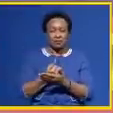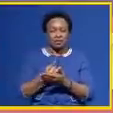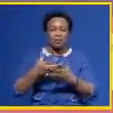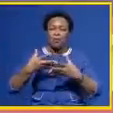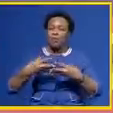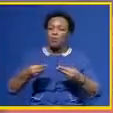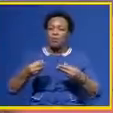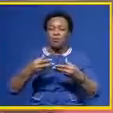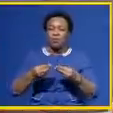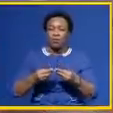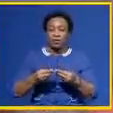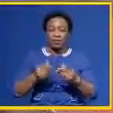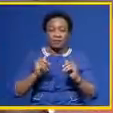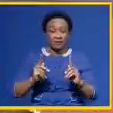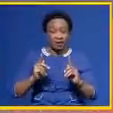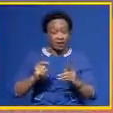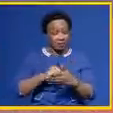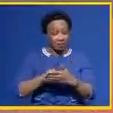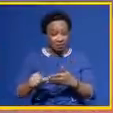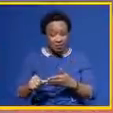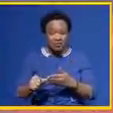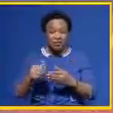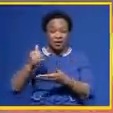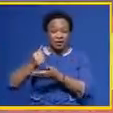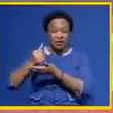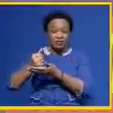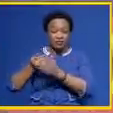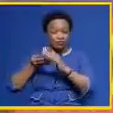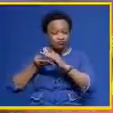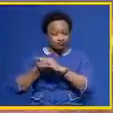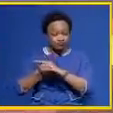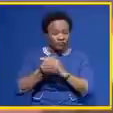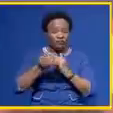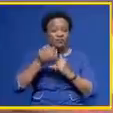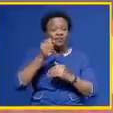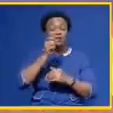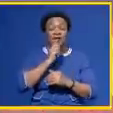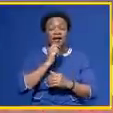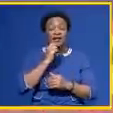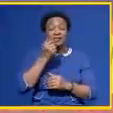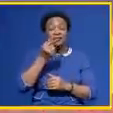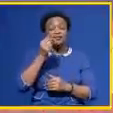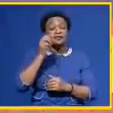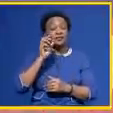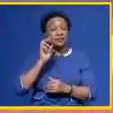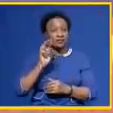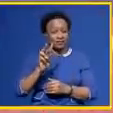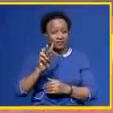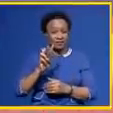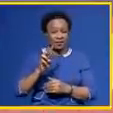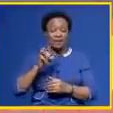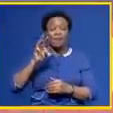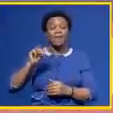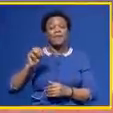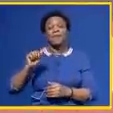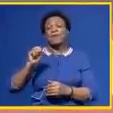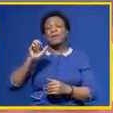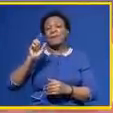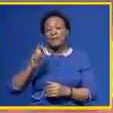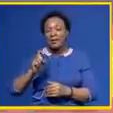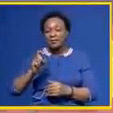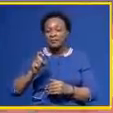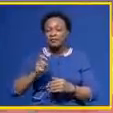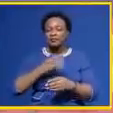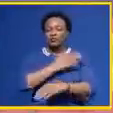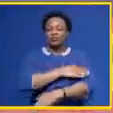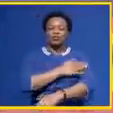bure kabisa. Kama umeshalipia kifurushi chako cha kingamuzi kwenye Azam TV, kwenye Azam Max unapata huduma bure. Kama vile vile